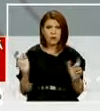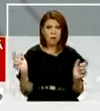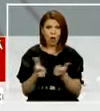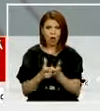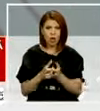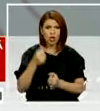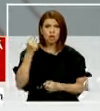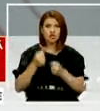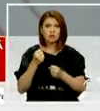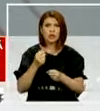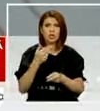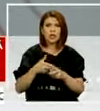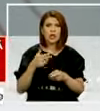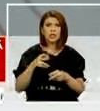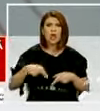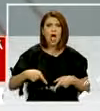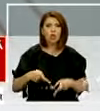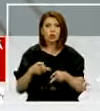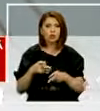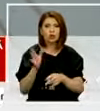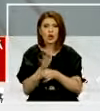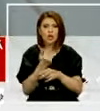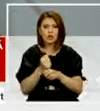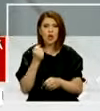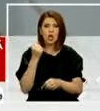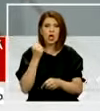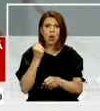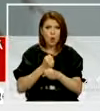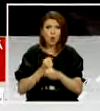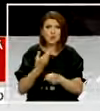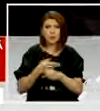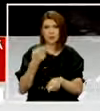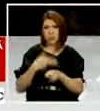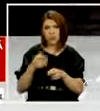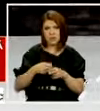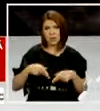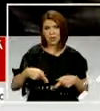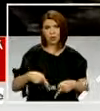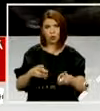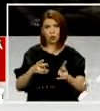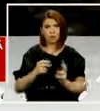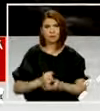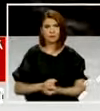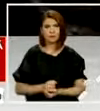iar utilajele de la drumuri naționale lucrează pentru curățarea drumului.